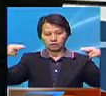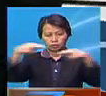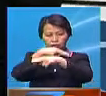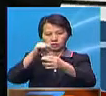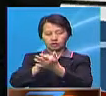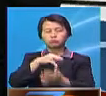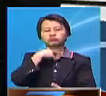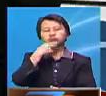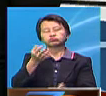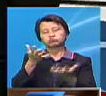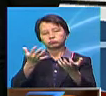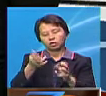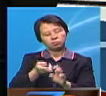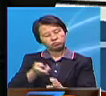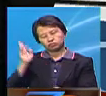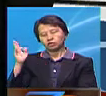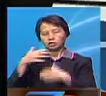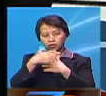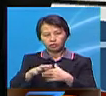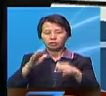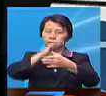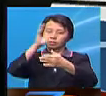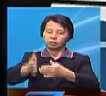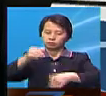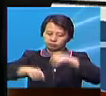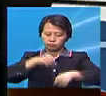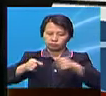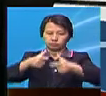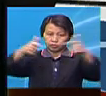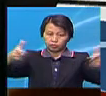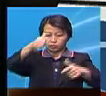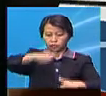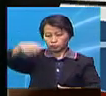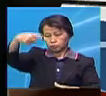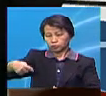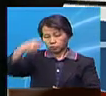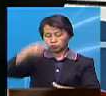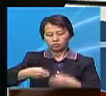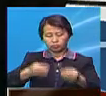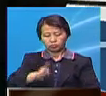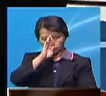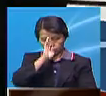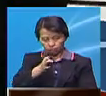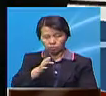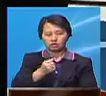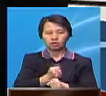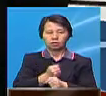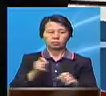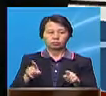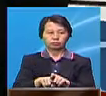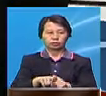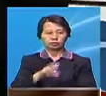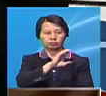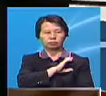kebangsaan itu menyuarakan hasratnya untuk bersara sebaik selesai temasha terbesar Asia Tenggara itu bagi memberi fokus kepada kerjanya sebagai